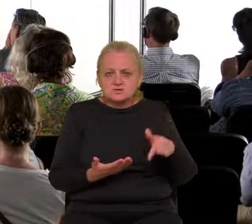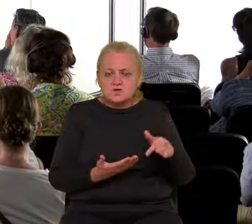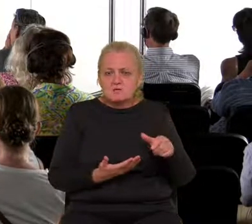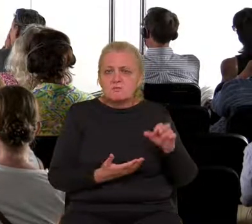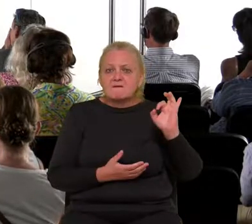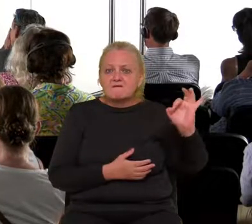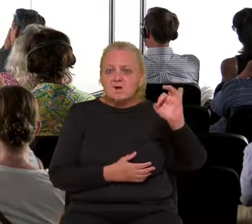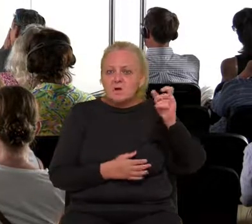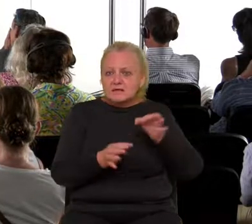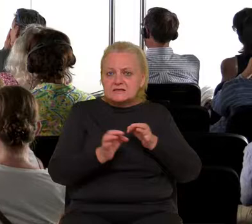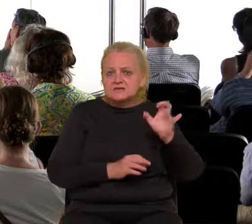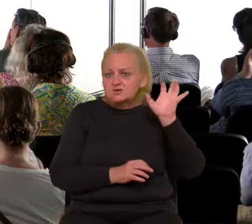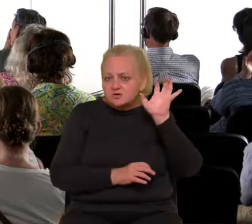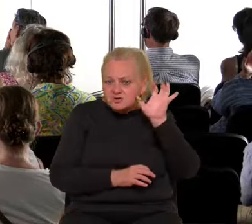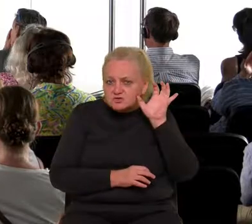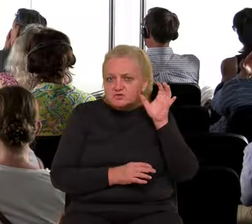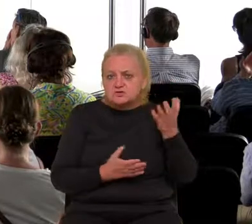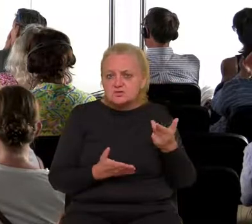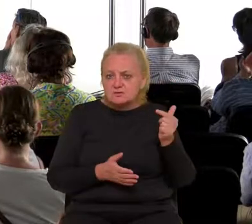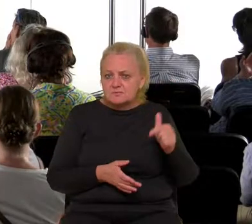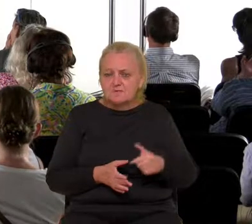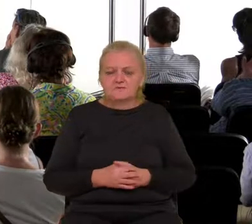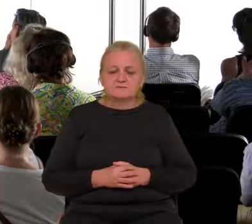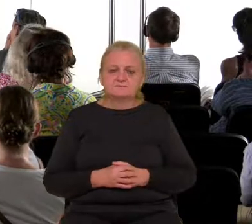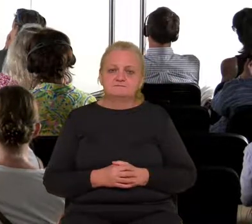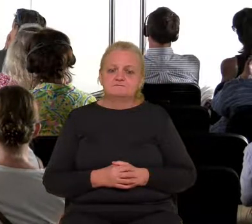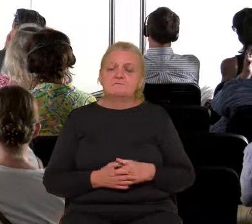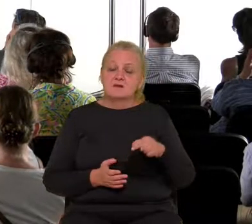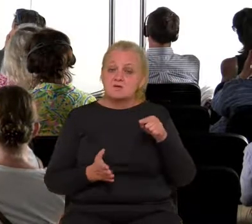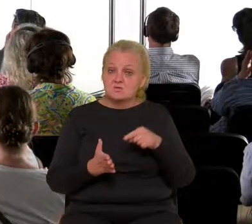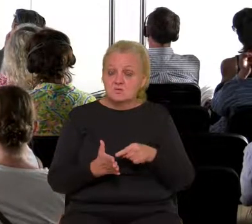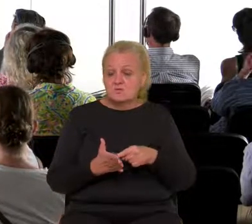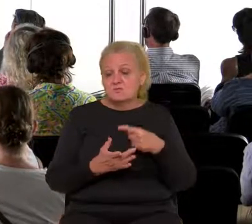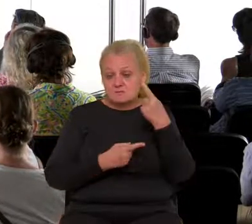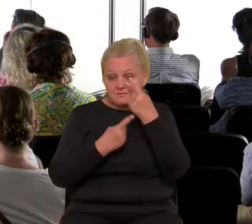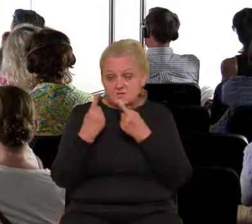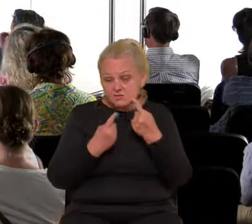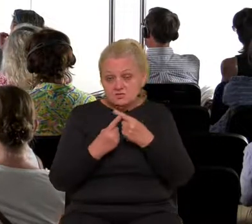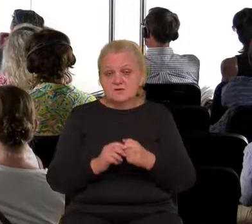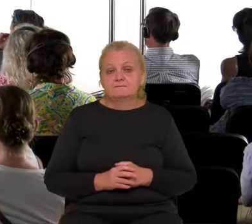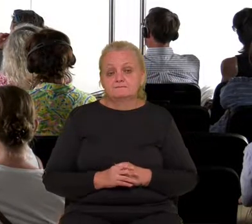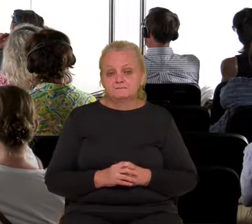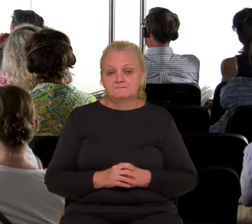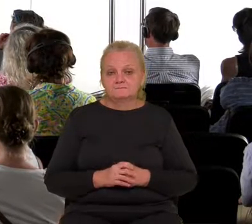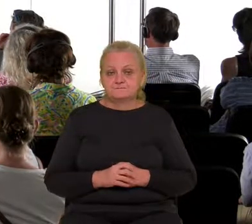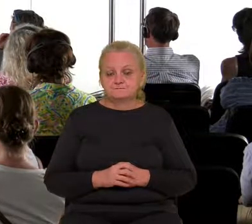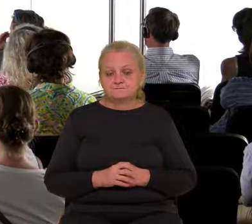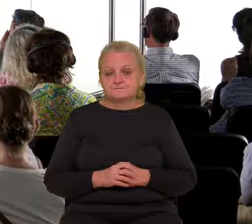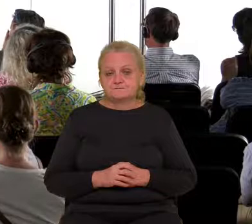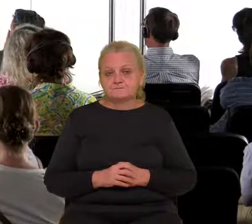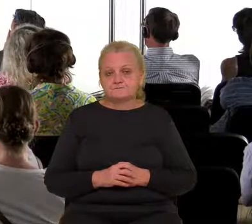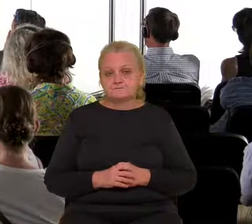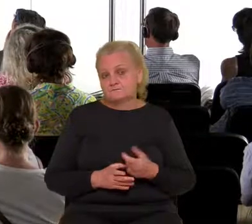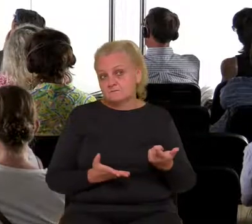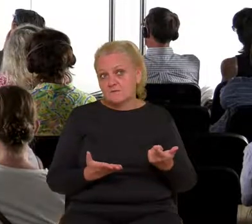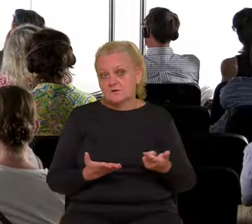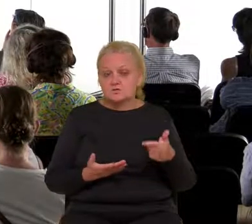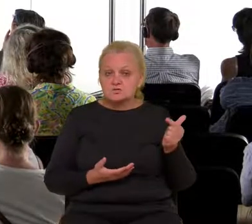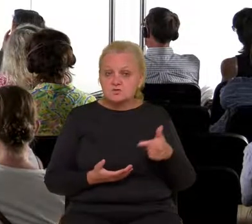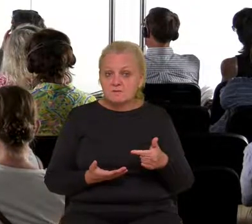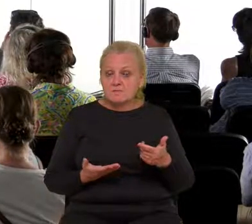wysłuchać ich historii. I tak sobie myślę, czy trzeba